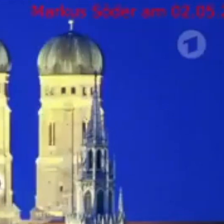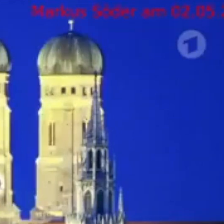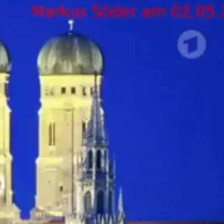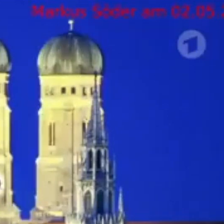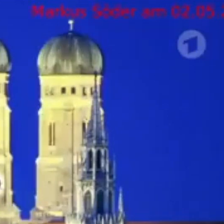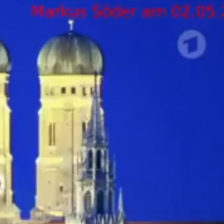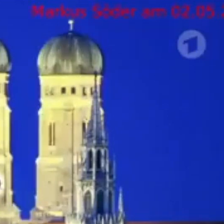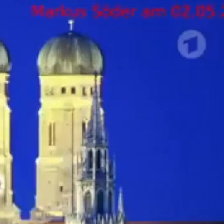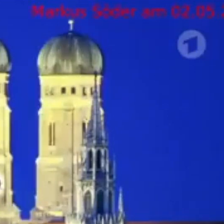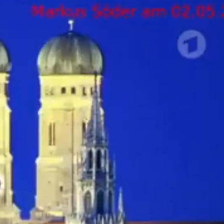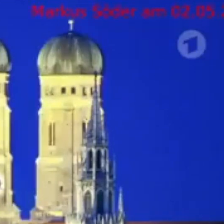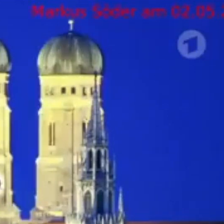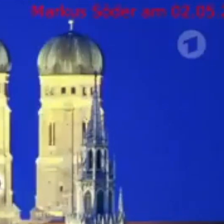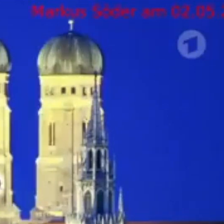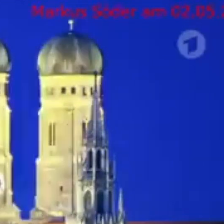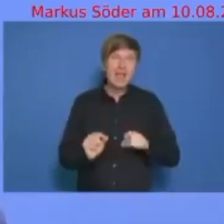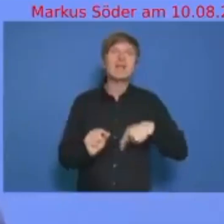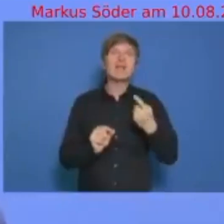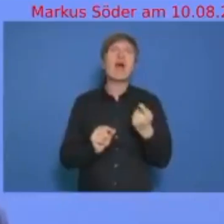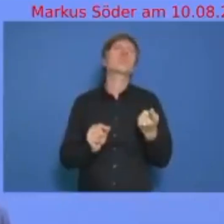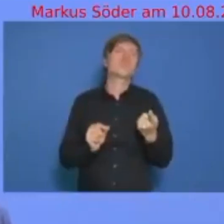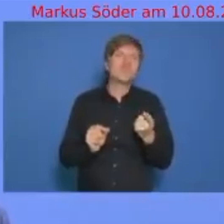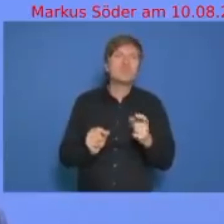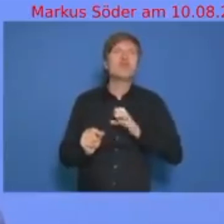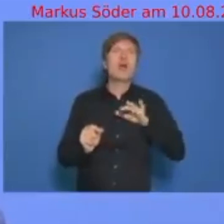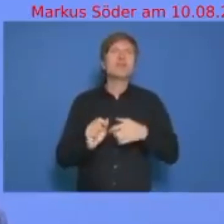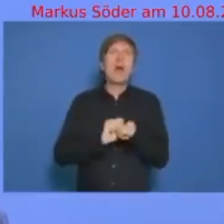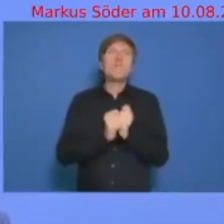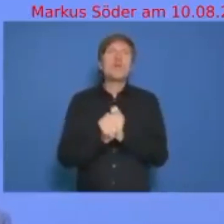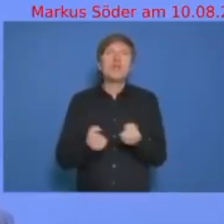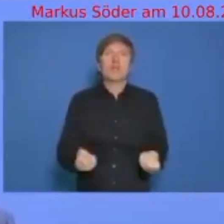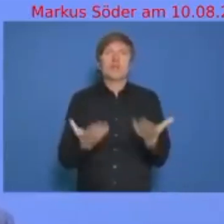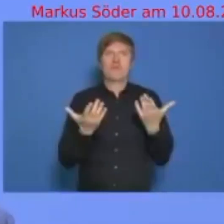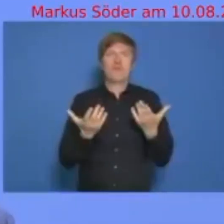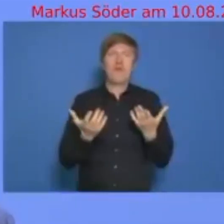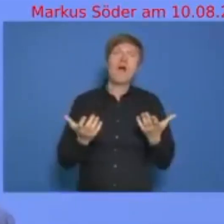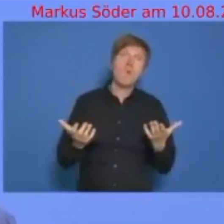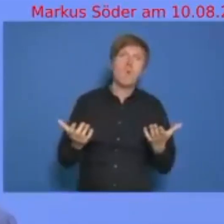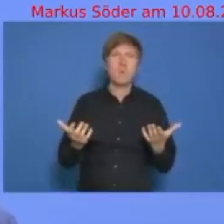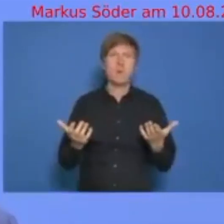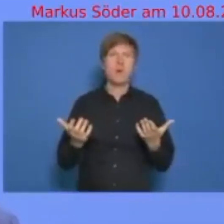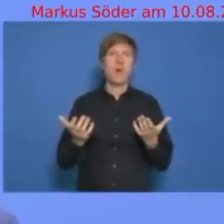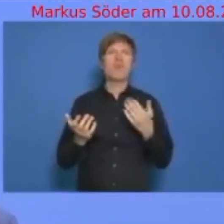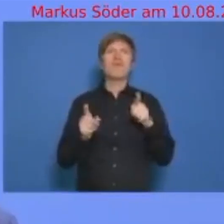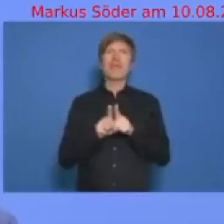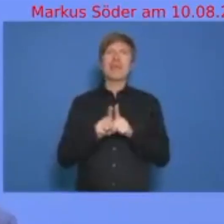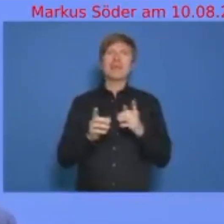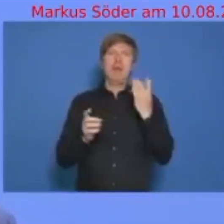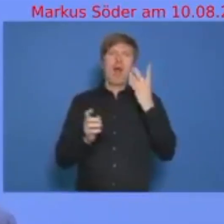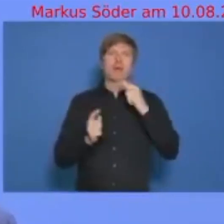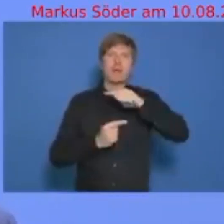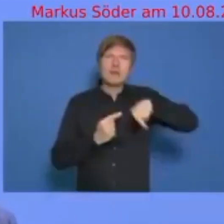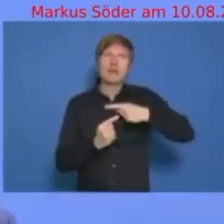schon. Das wird Alltag der nächsten Jahre werden. Und um zu verhindern, dass wir nicht in eine Endlosschleife kommen, das ist ja das eigentlich, was